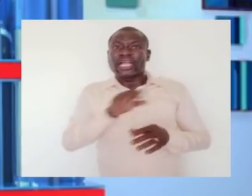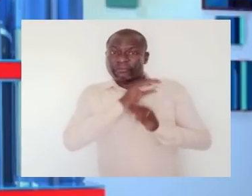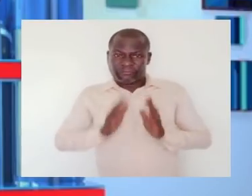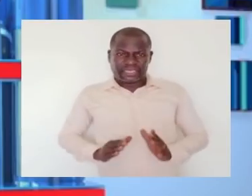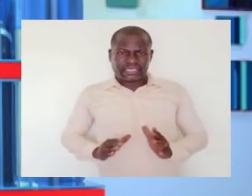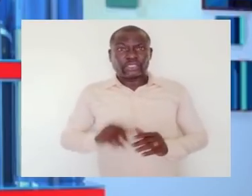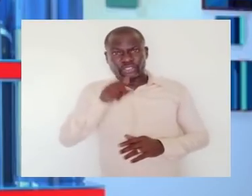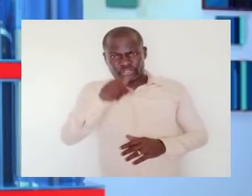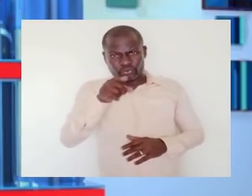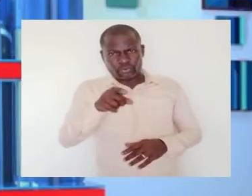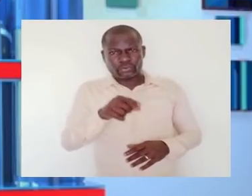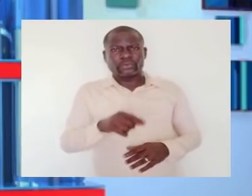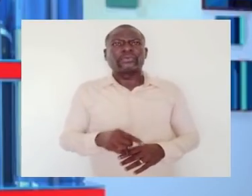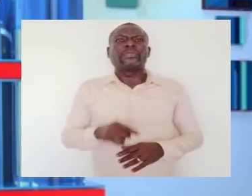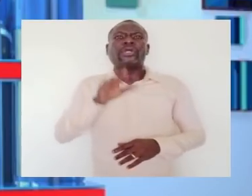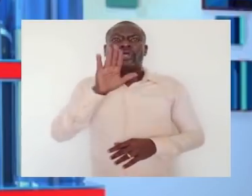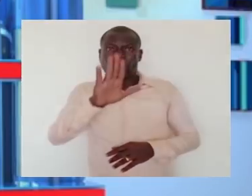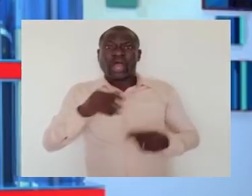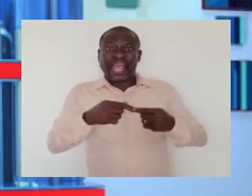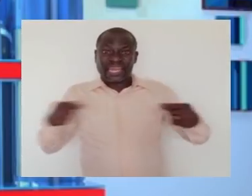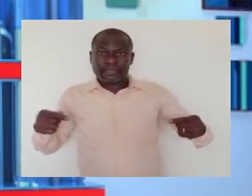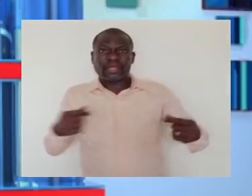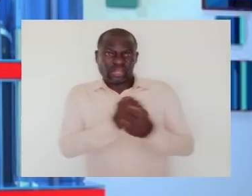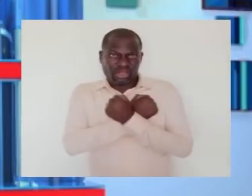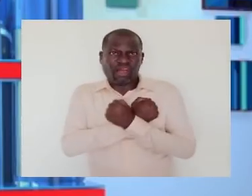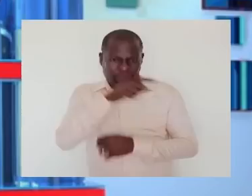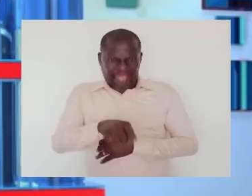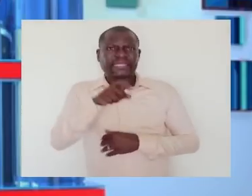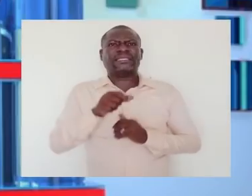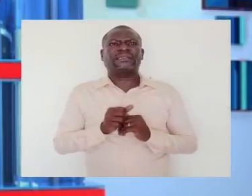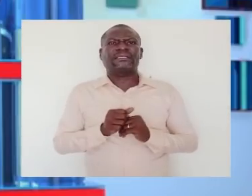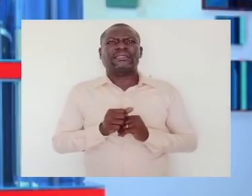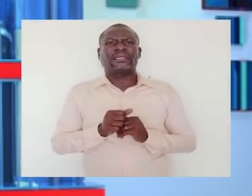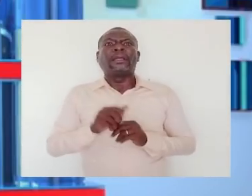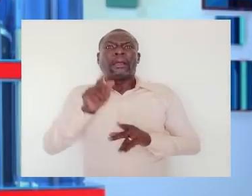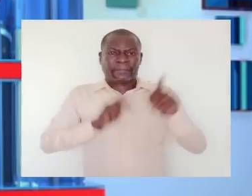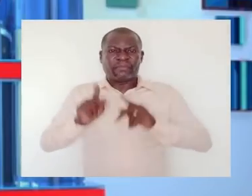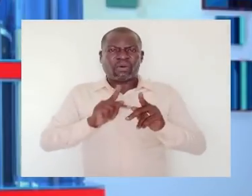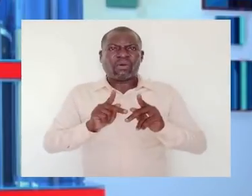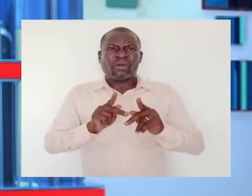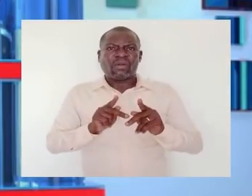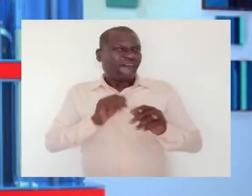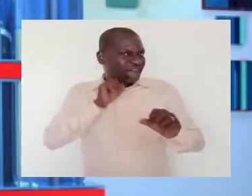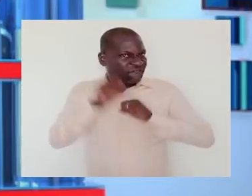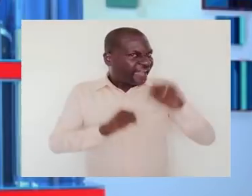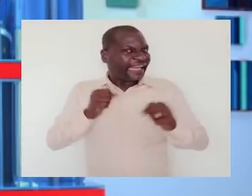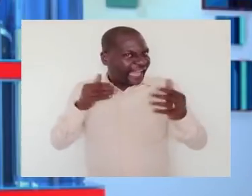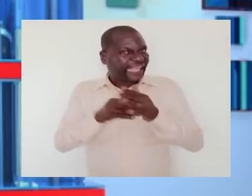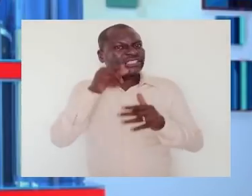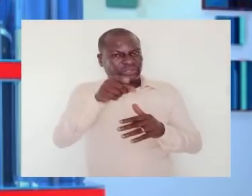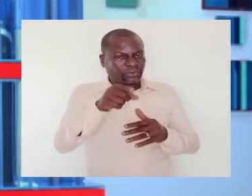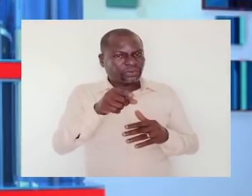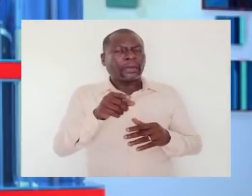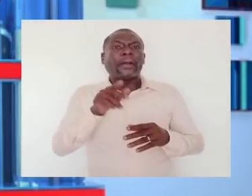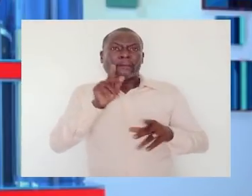Christ of way, muno muatamfu. Munshira wa omua, edumemo. Munya